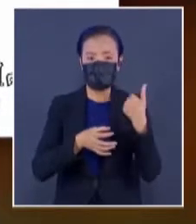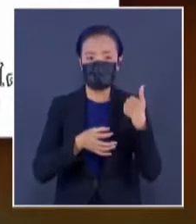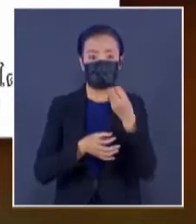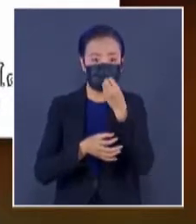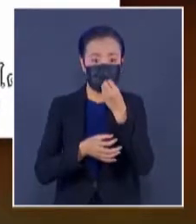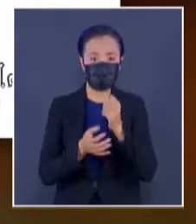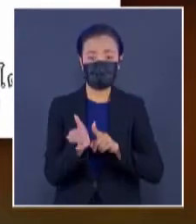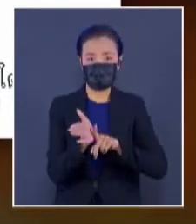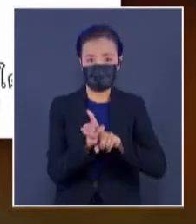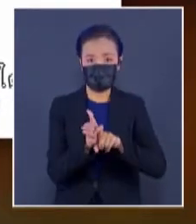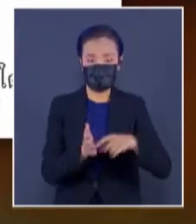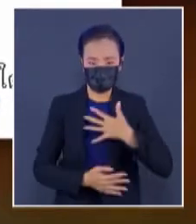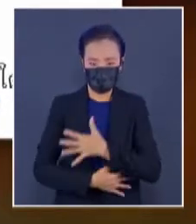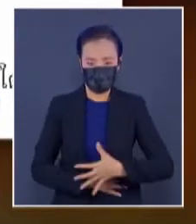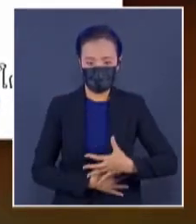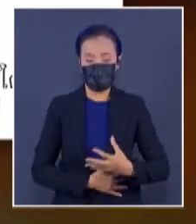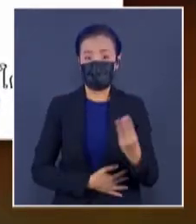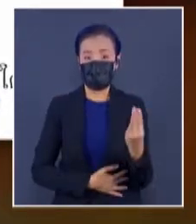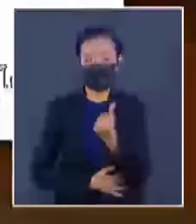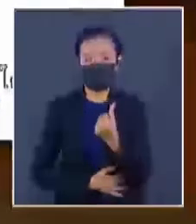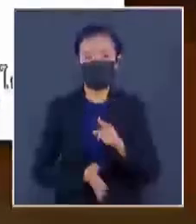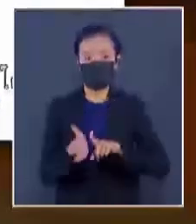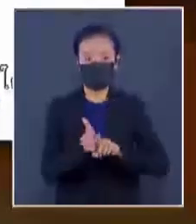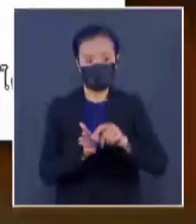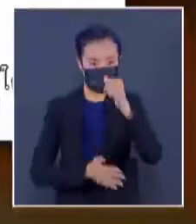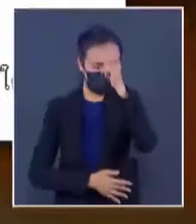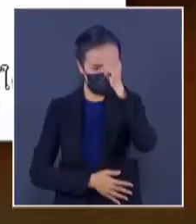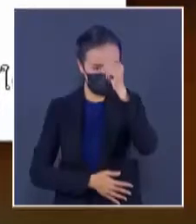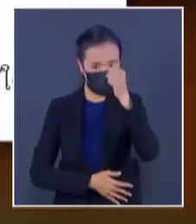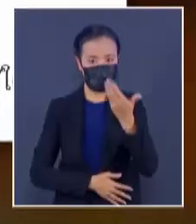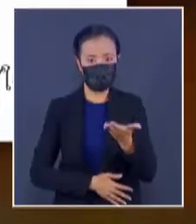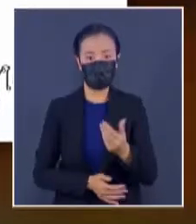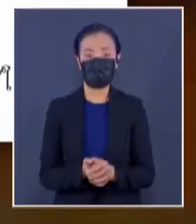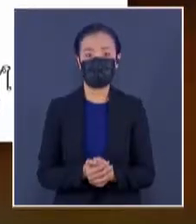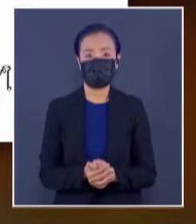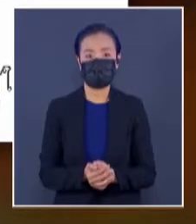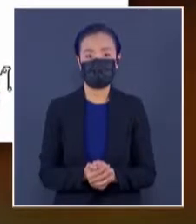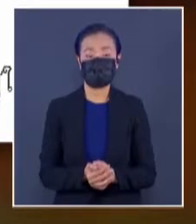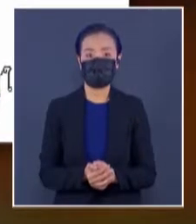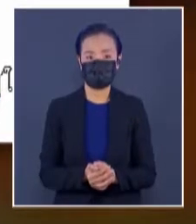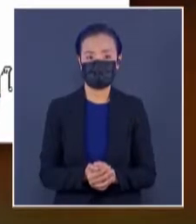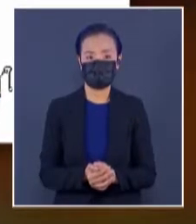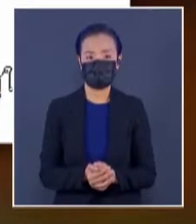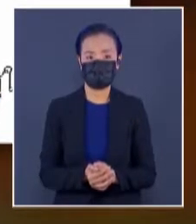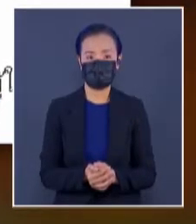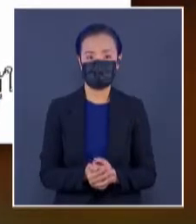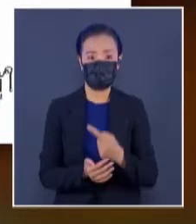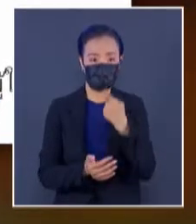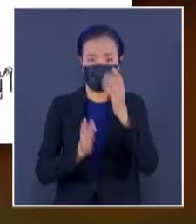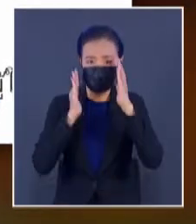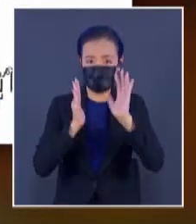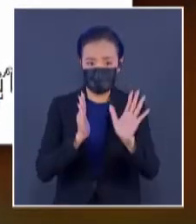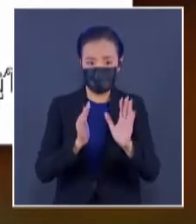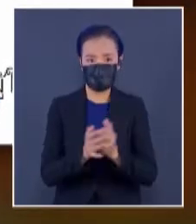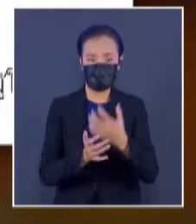ที่เชื้อพักตัวเร็วเนี่ยคุณหมอก็แจ้งค่ะว่าเพราะว่าเป็นเชื้อ Deltaอย่างไรก็ตามนะคะเห็นที่เกิดขึ้นนั้นไม่ในไกลตั้งใจ